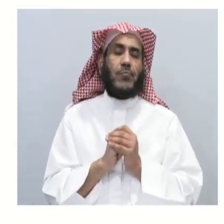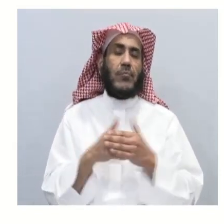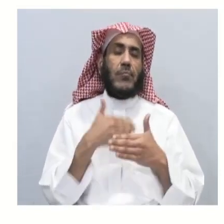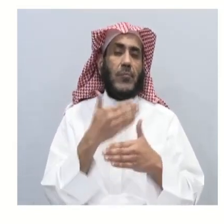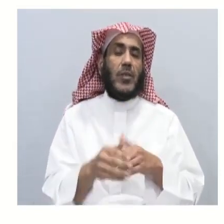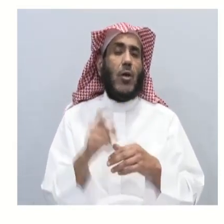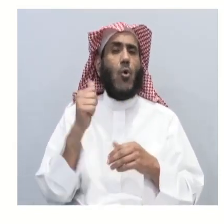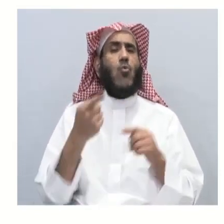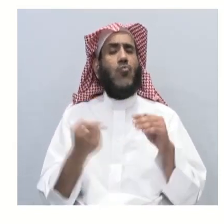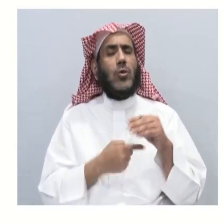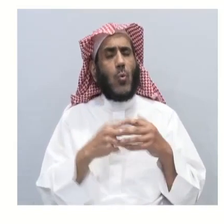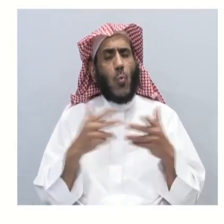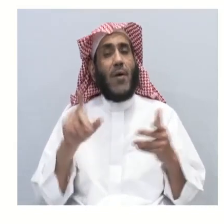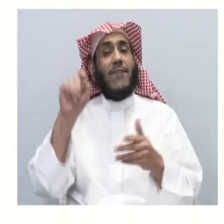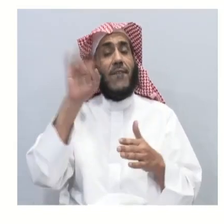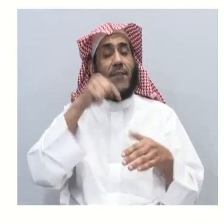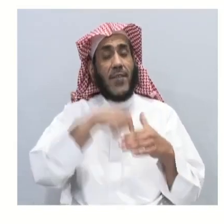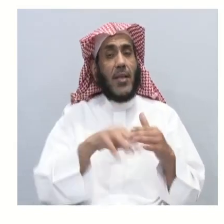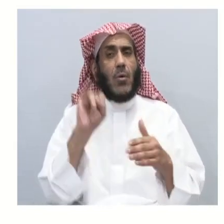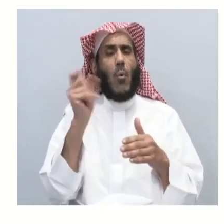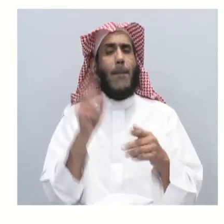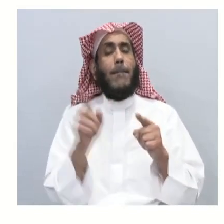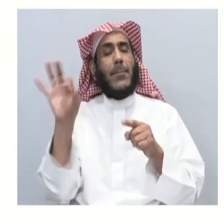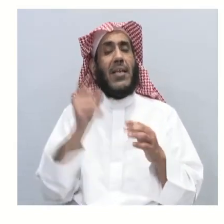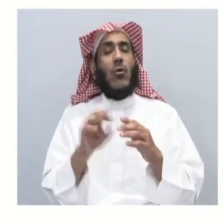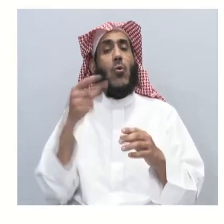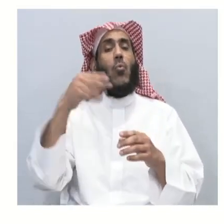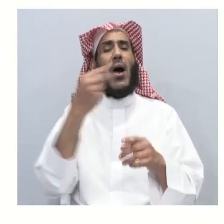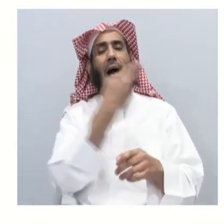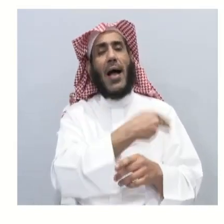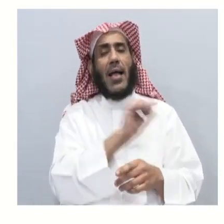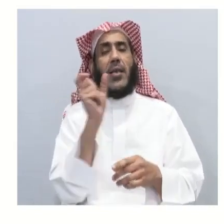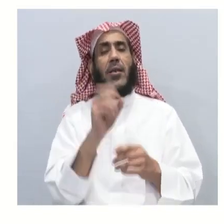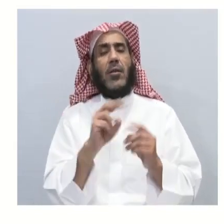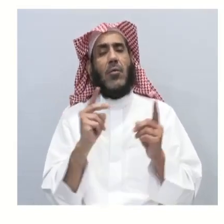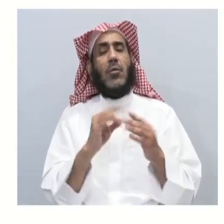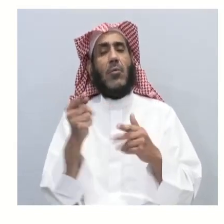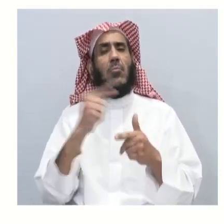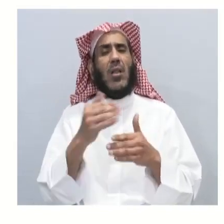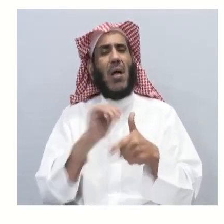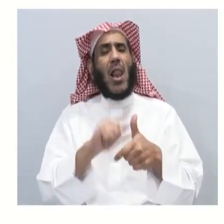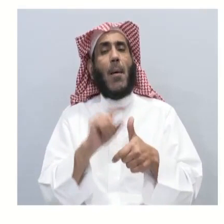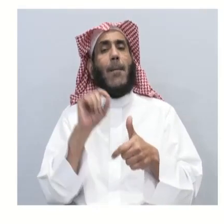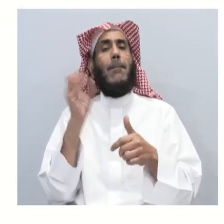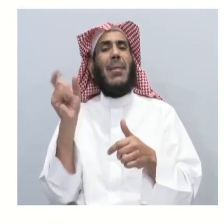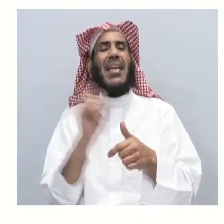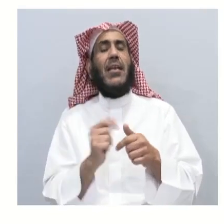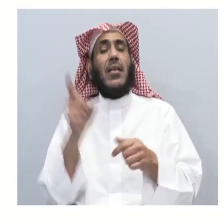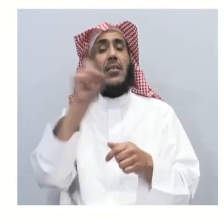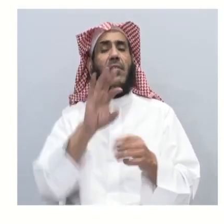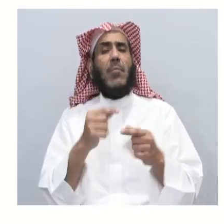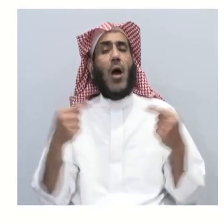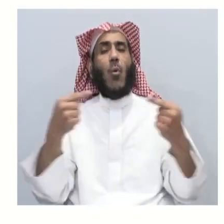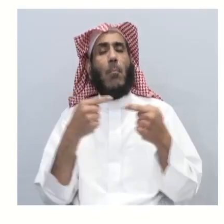كذلك حروف الجر، في، من، عن، المتقدمة على من الاستفهامية أو